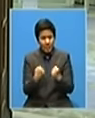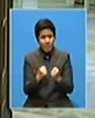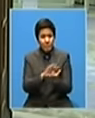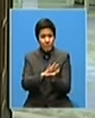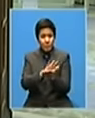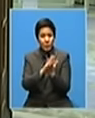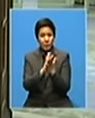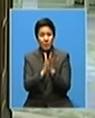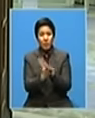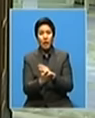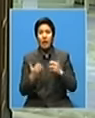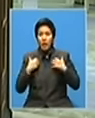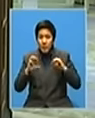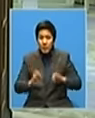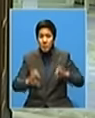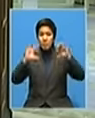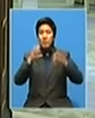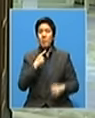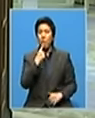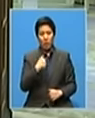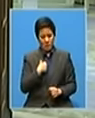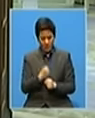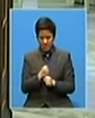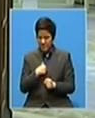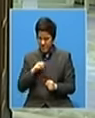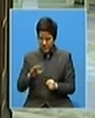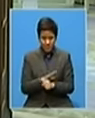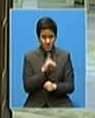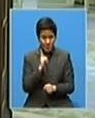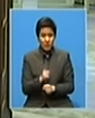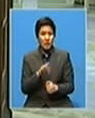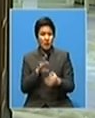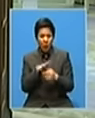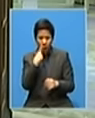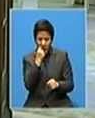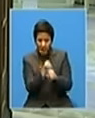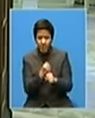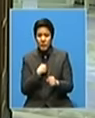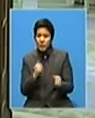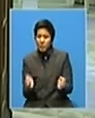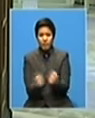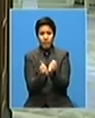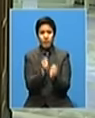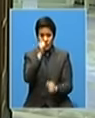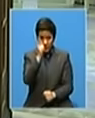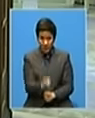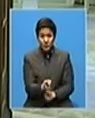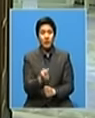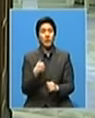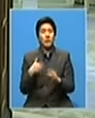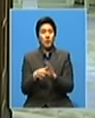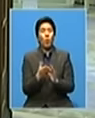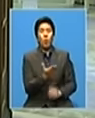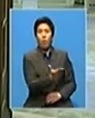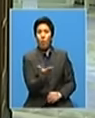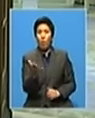าลก็สัญญาว่าจะทำอย่างเต็มที่นะครับในการดำเนินคดีไม่ให้มันเกิดขึ้นอีกนะครับวันนี้ก็ต้องขอข้อมือจาก